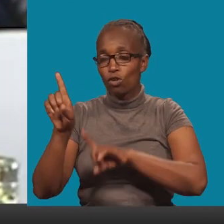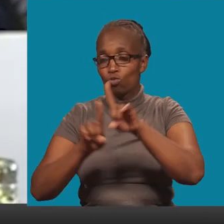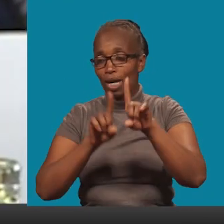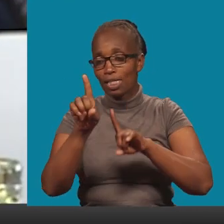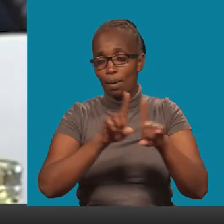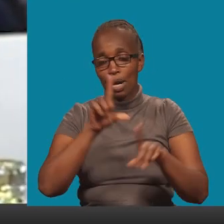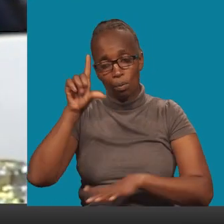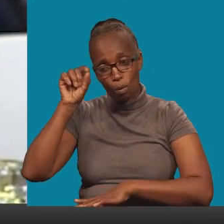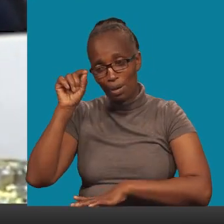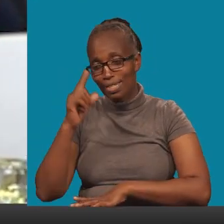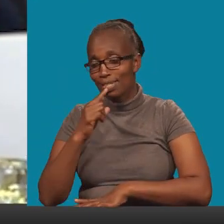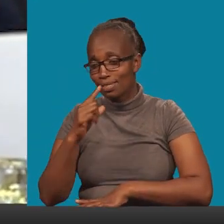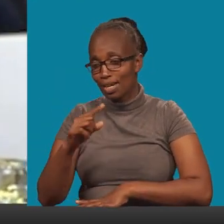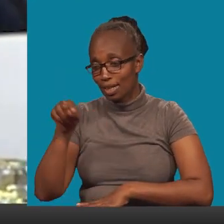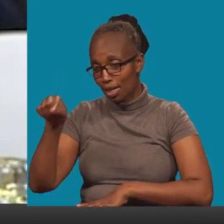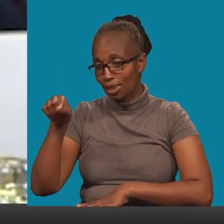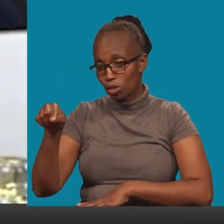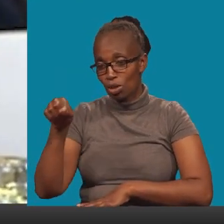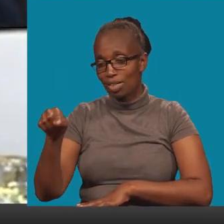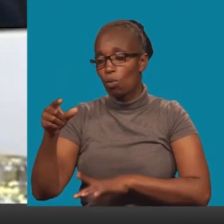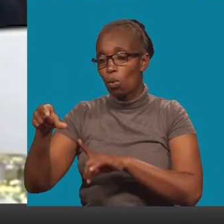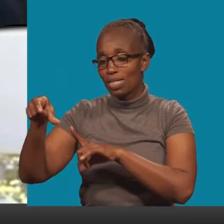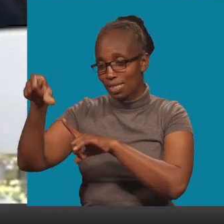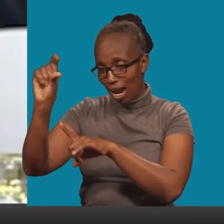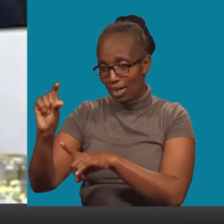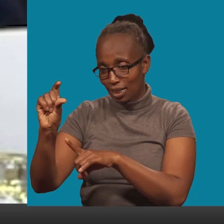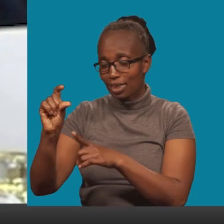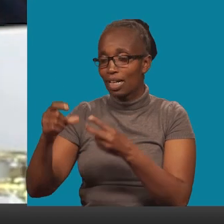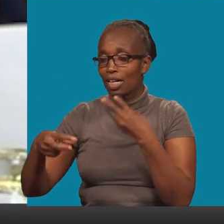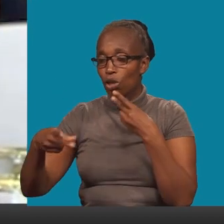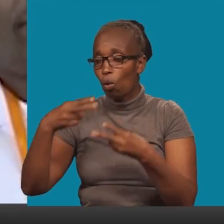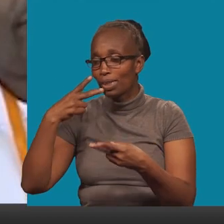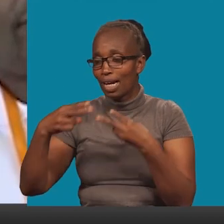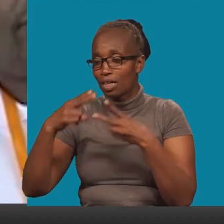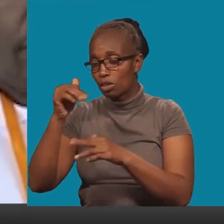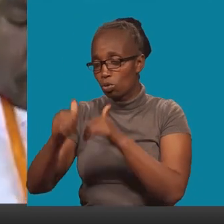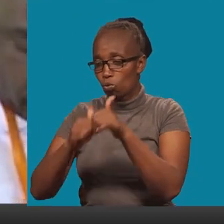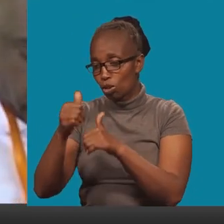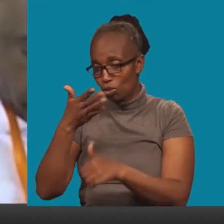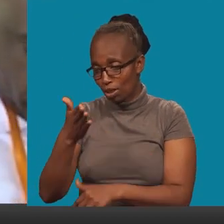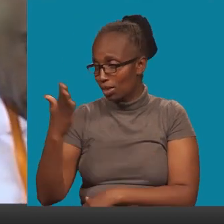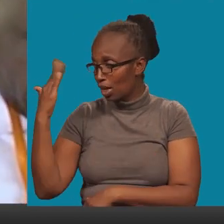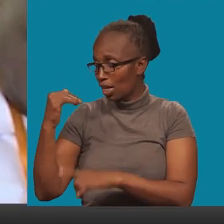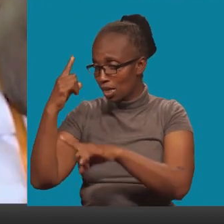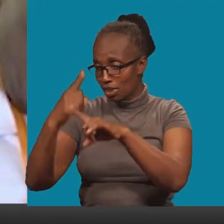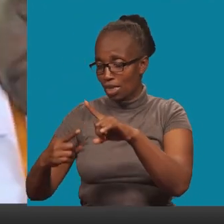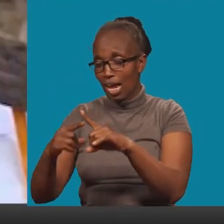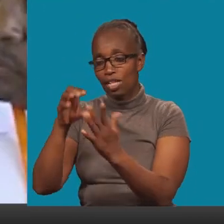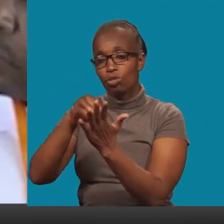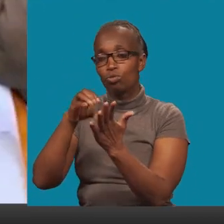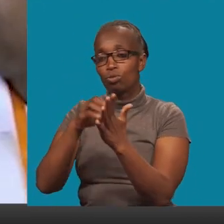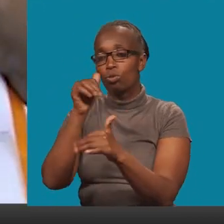biashara wa kaunti ya Mombasa Mohamed Osman alisema sekta hiyo ilishuhudia kuongezeka kwa shughuli za hoteli za kitalii mwaka